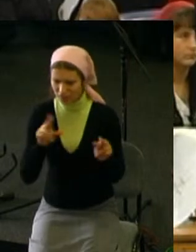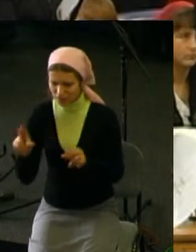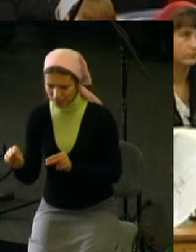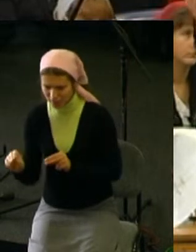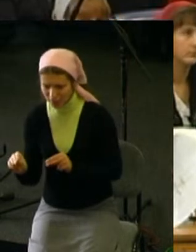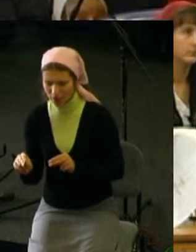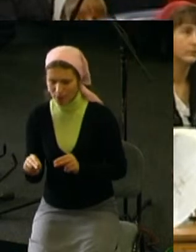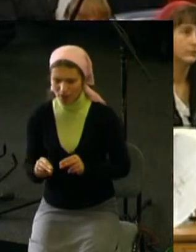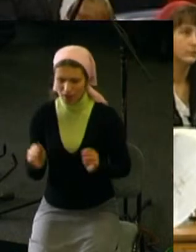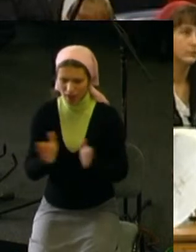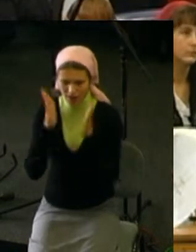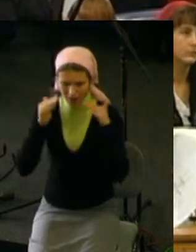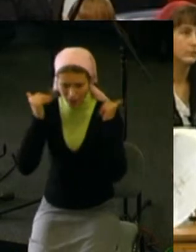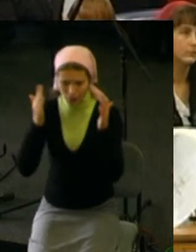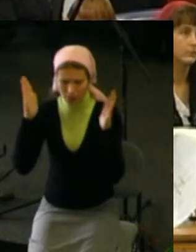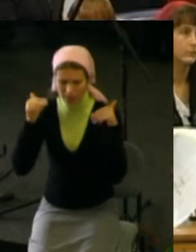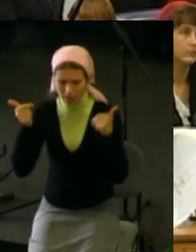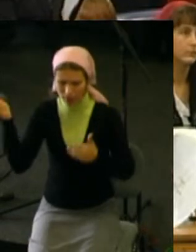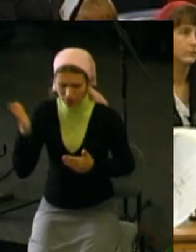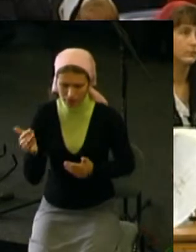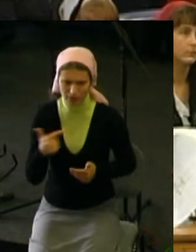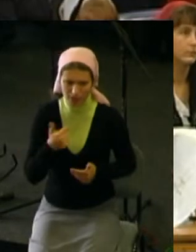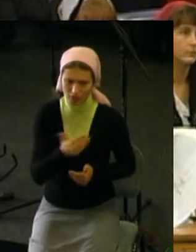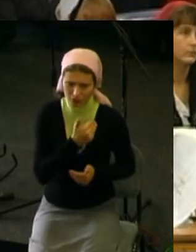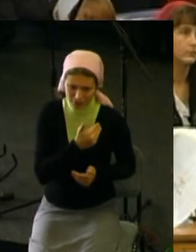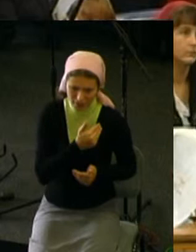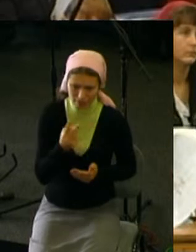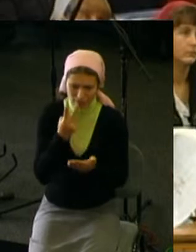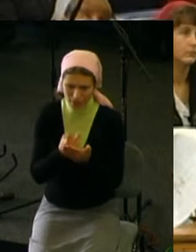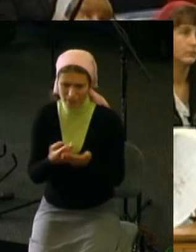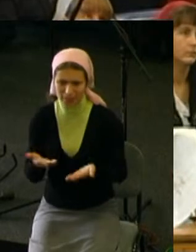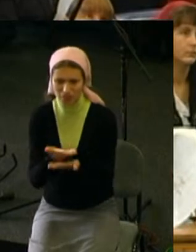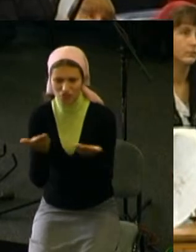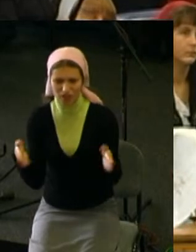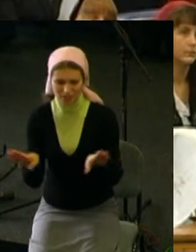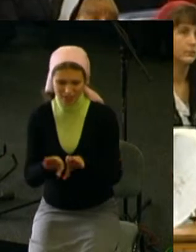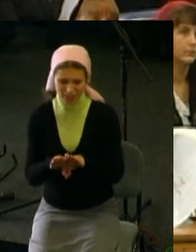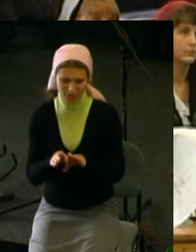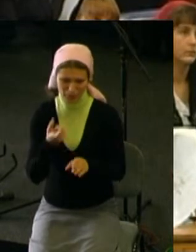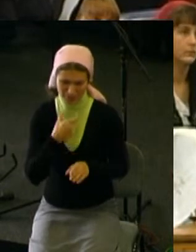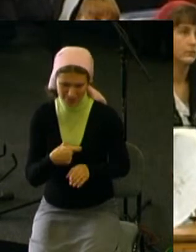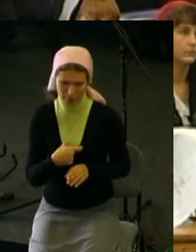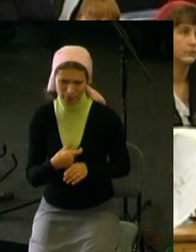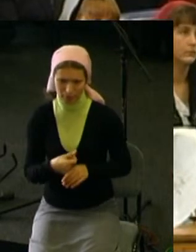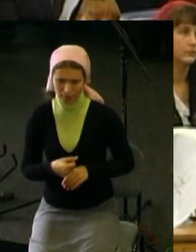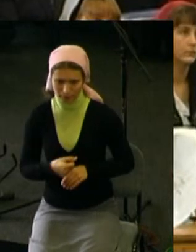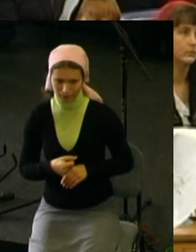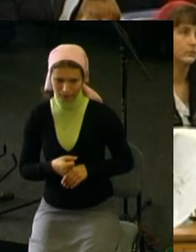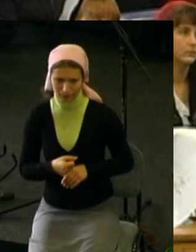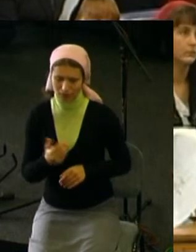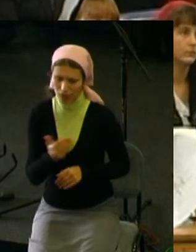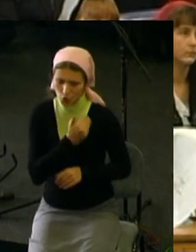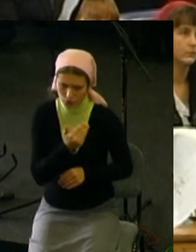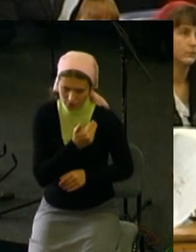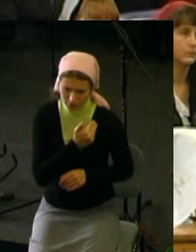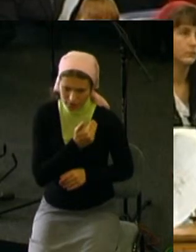щаслива і благочестива Алілуя Слава Господу Я хотів би бач У вас таких і себе і